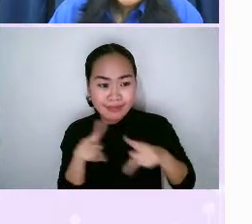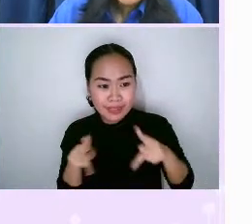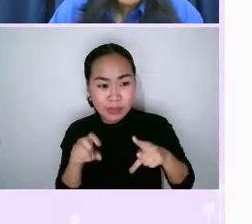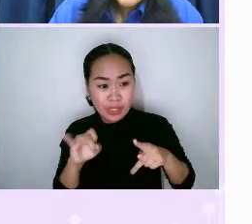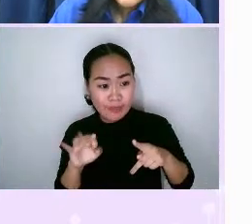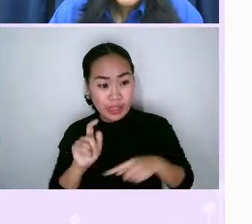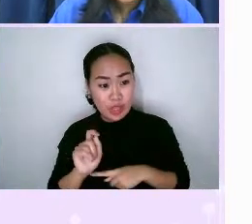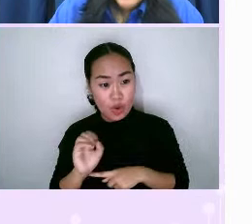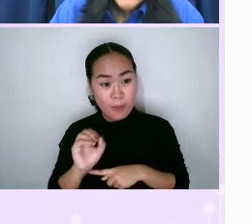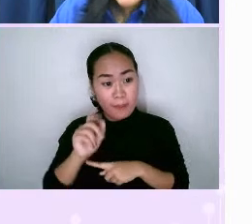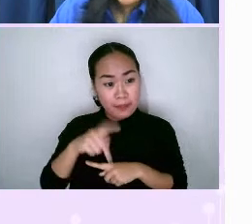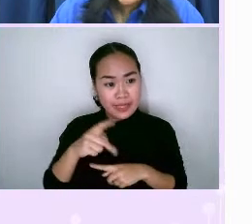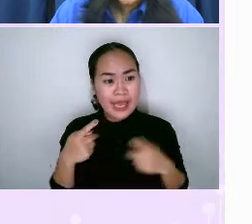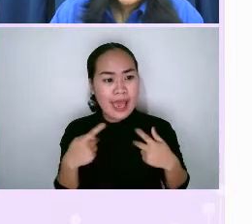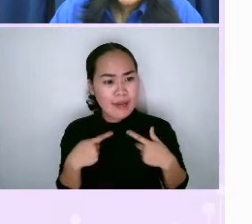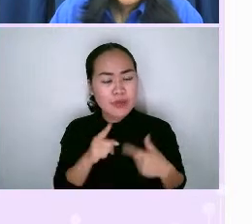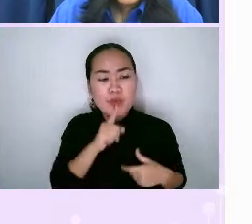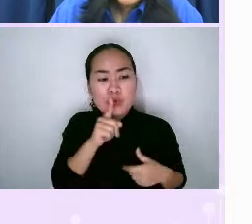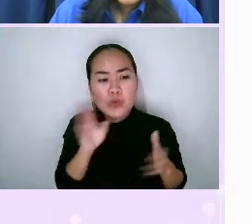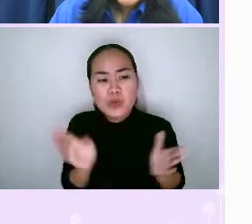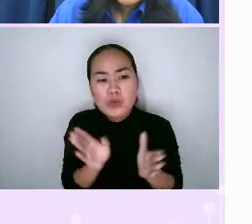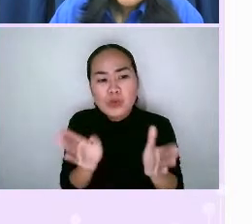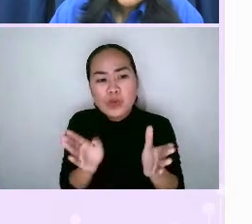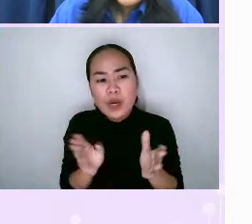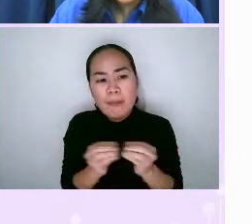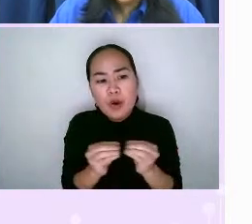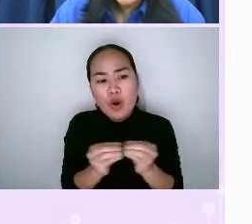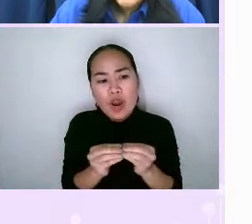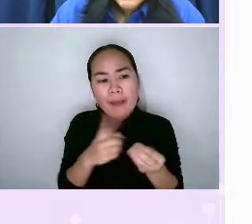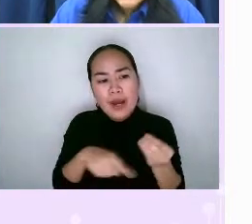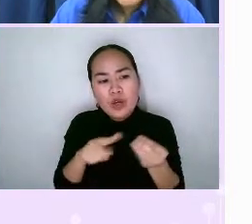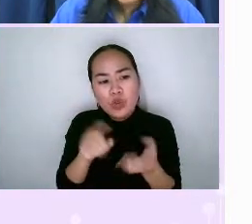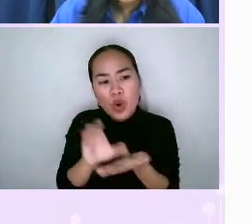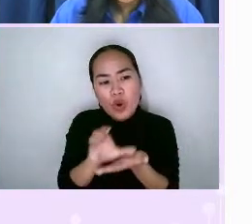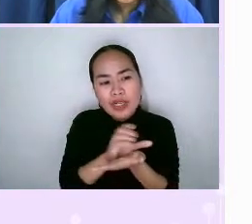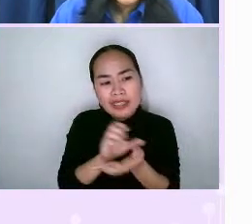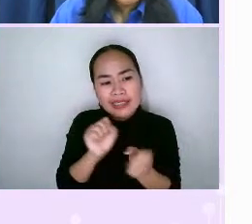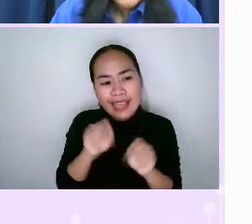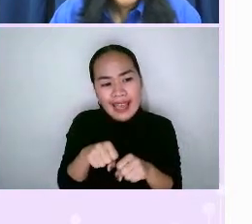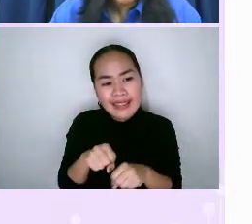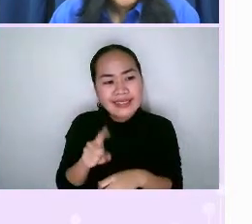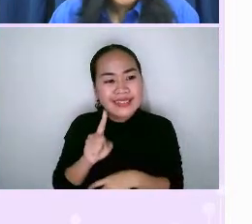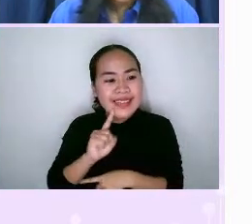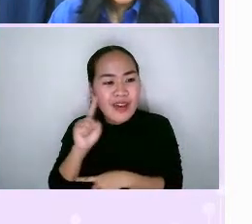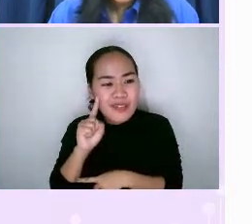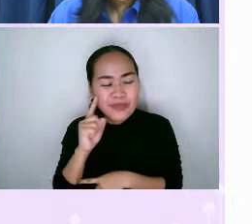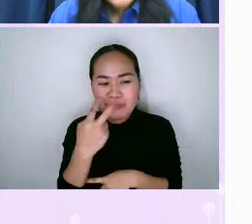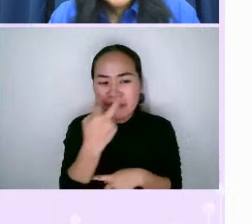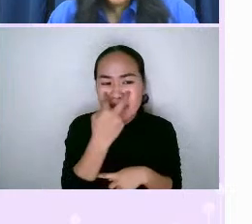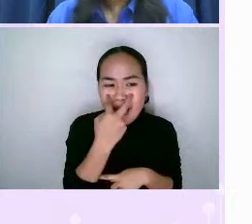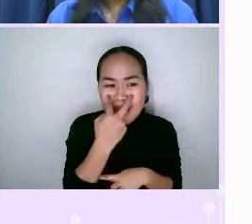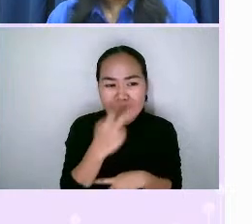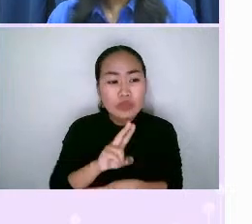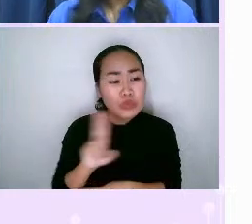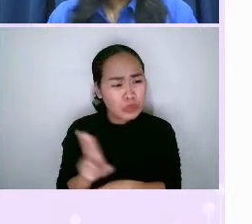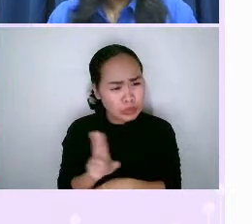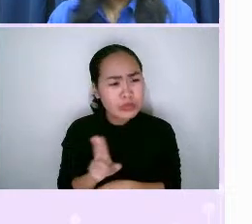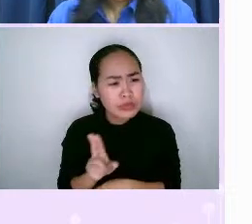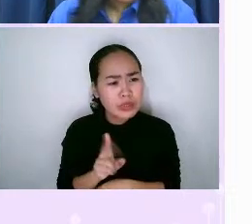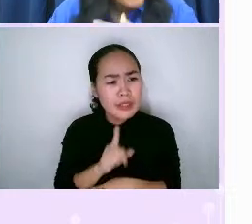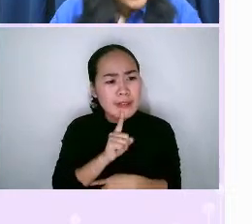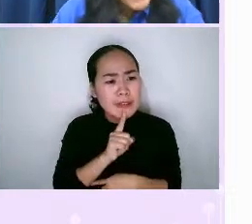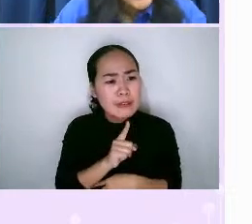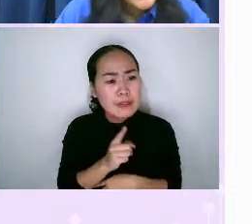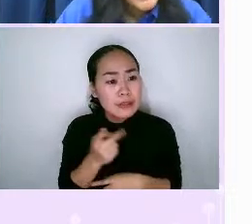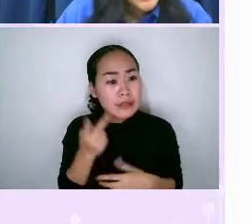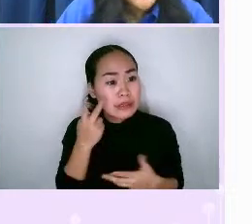po tayong mga enhanced courses na pwede po sa mga hearing or visually impaired po. Siyempre, katulad po